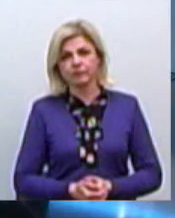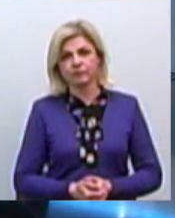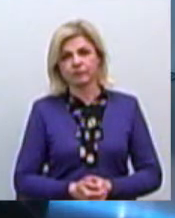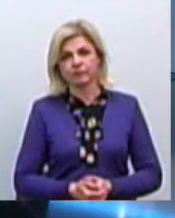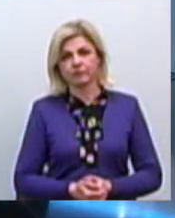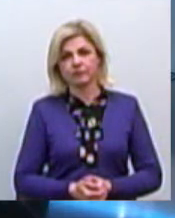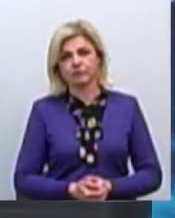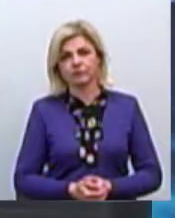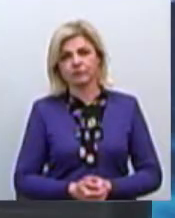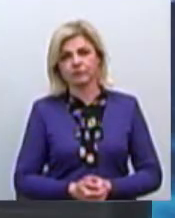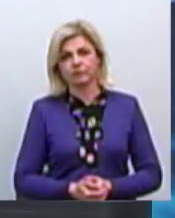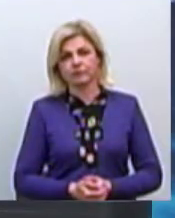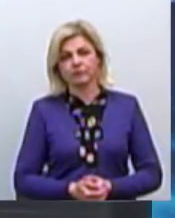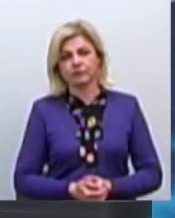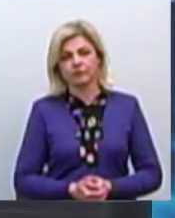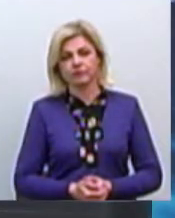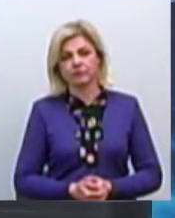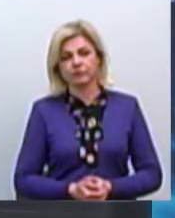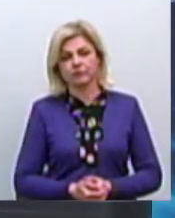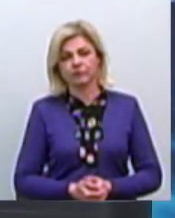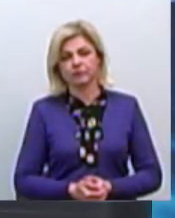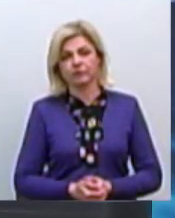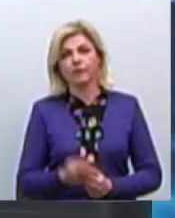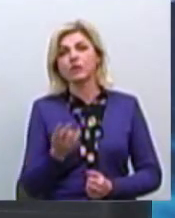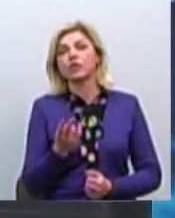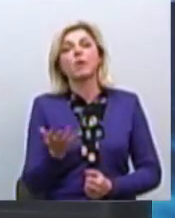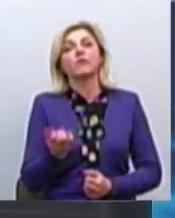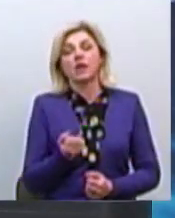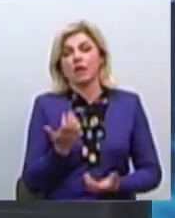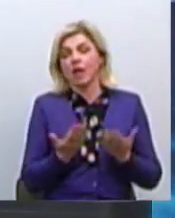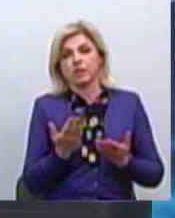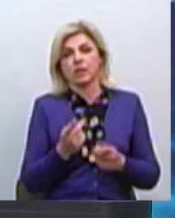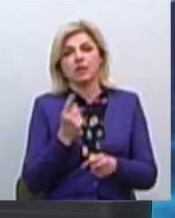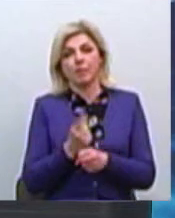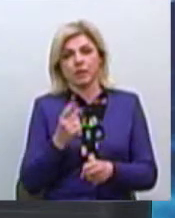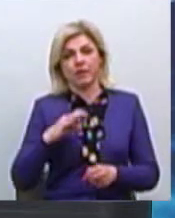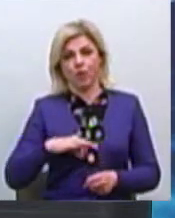А навіщо тоді їх брати, якщо заборонено їх використання?